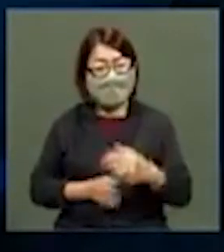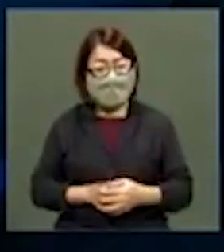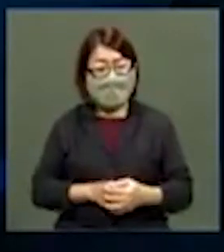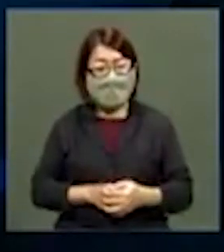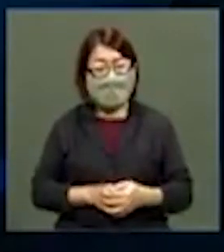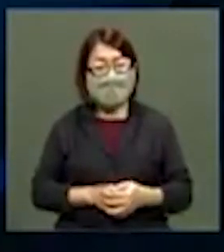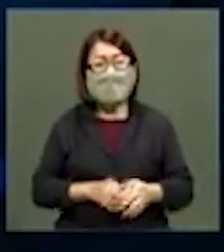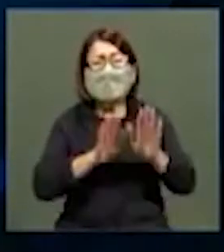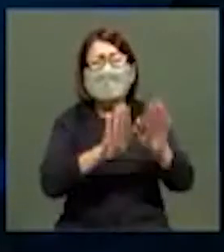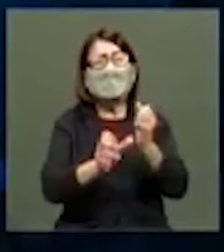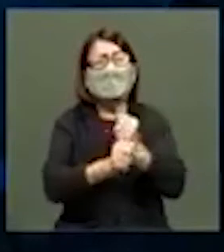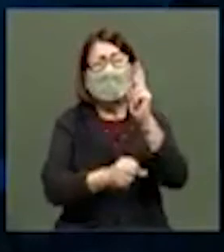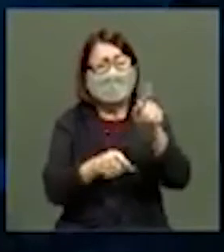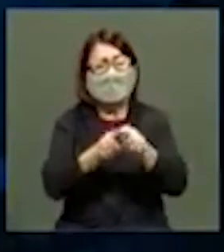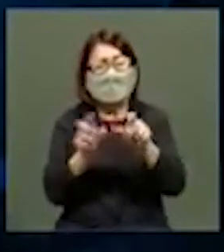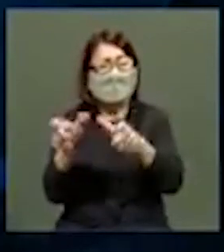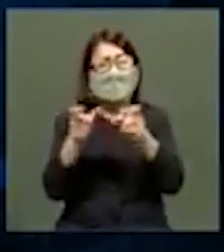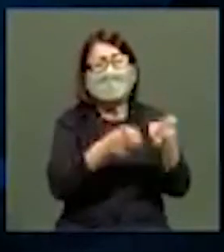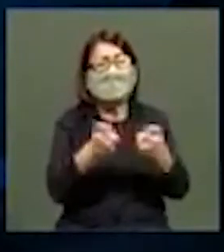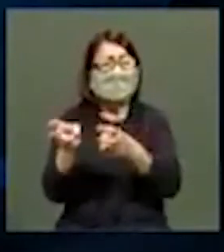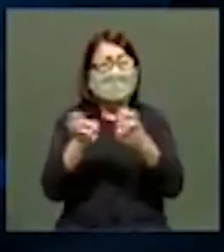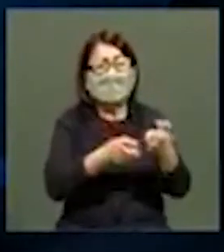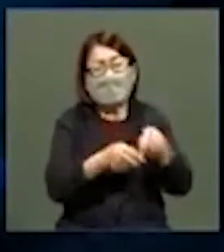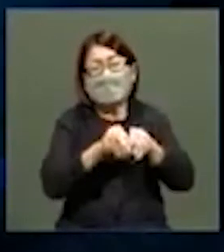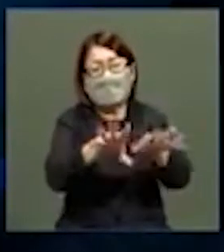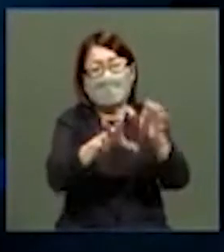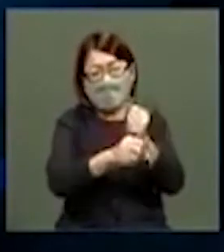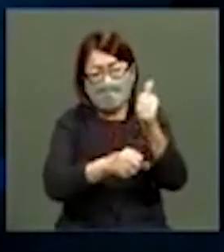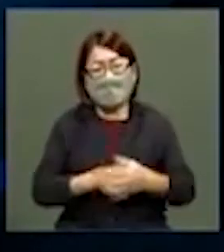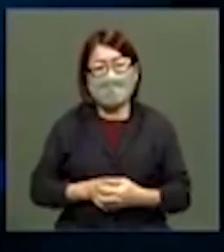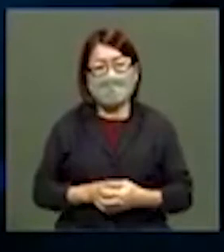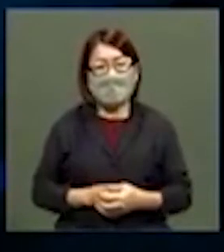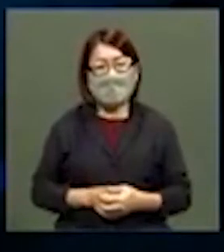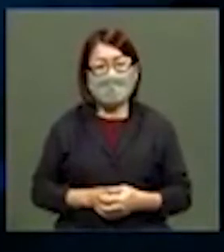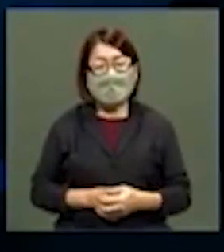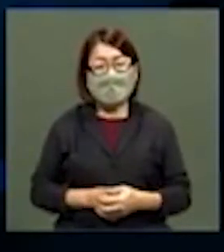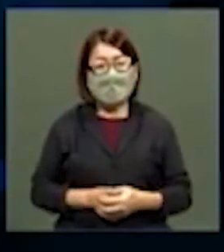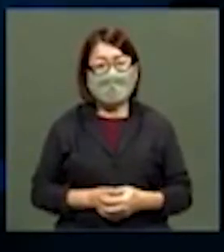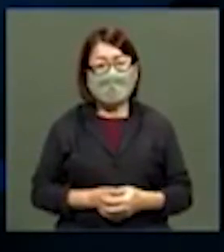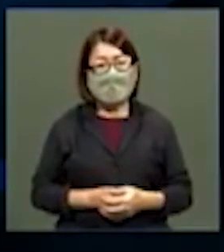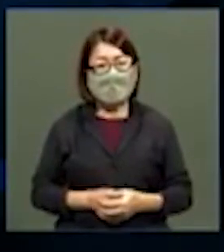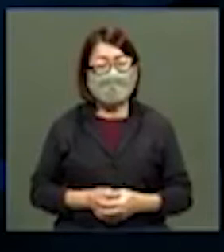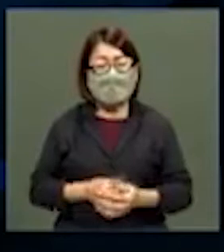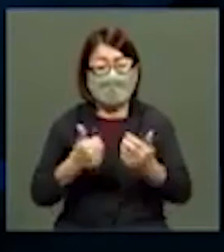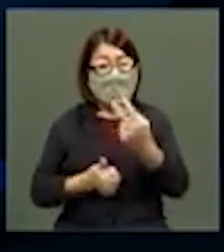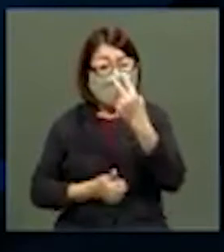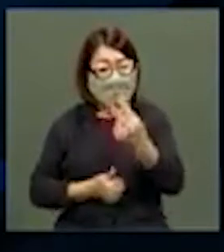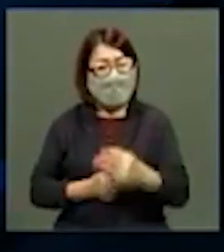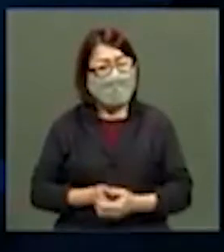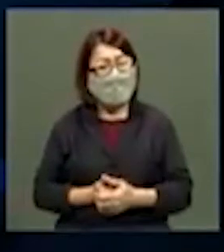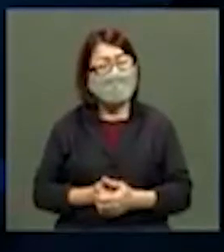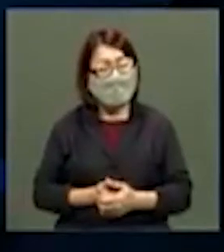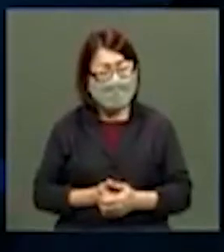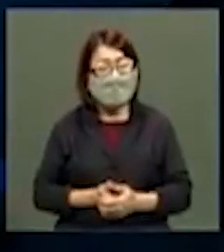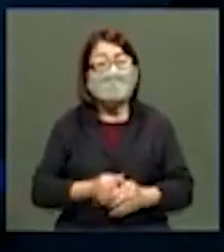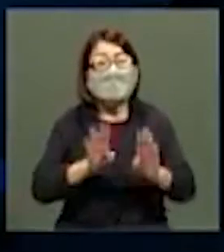แล้วก็ฝากสื่อมวลชนเอาไปขยายผลให้ด้วยนะครับมาดูเรื่องของการเสนอมาตรการของตลา